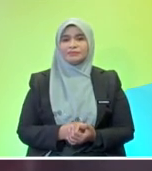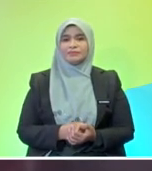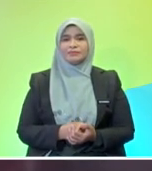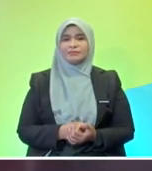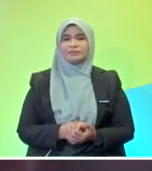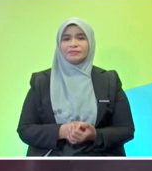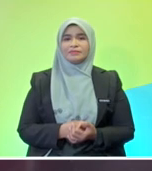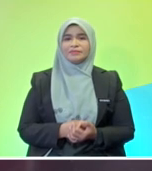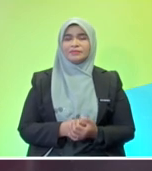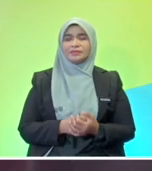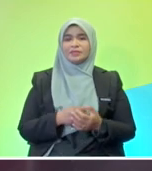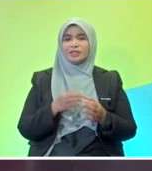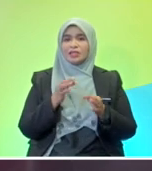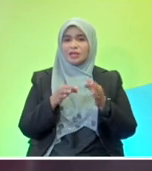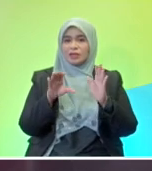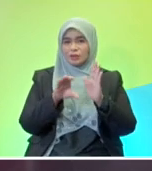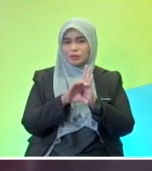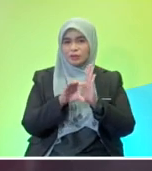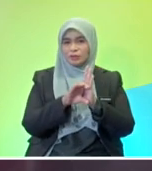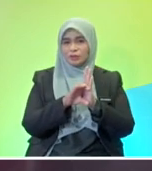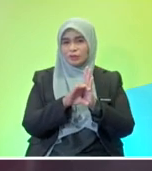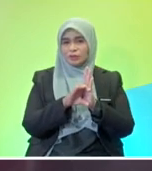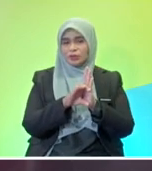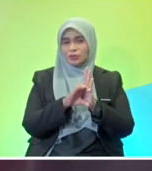Alright cikgu. Kalau contohnya kita